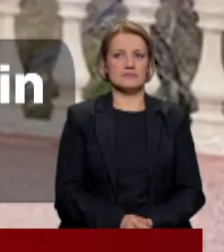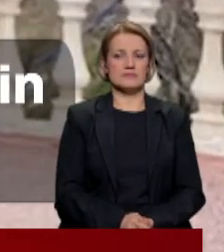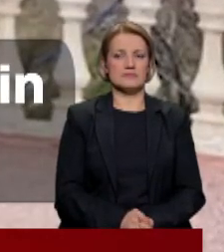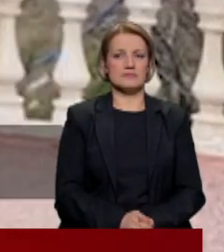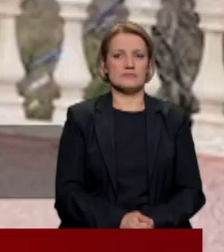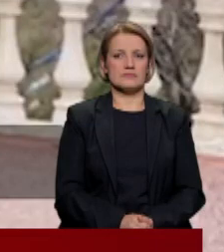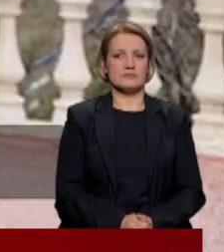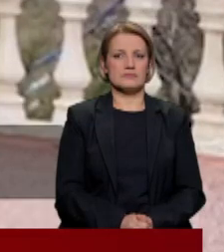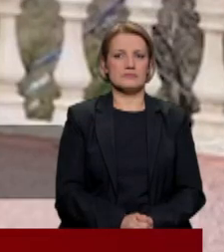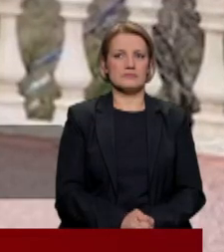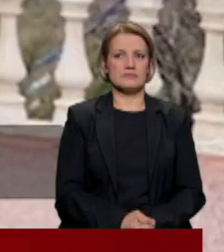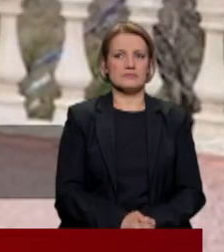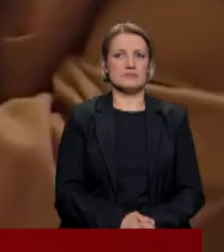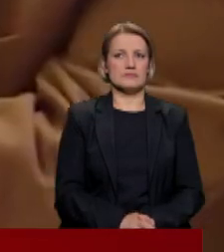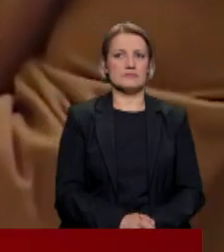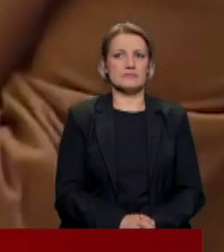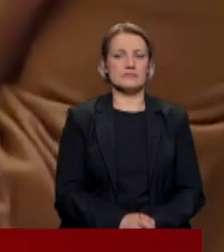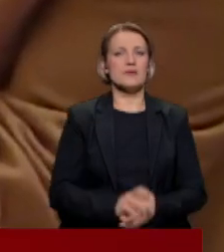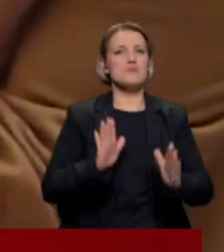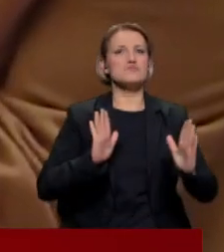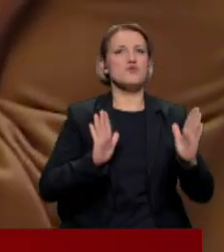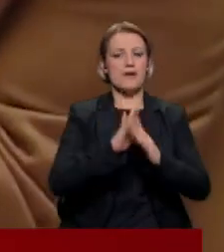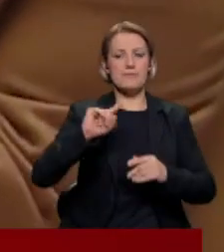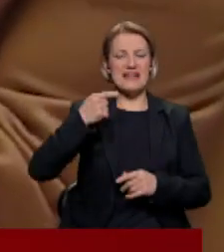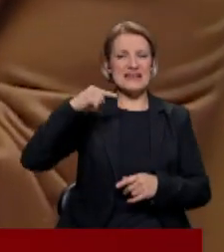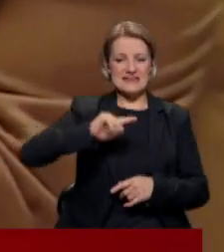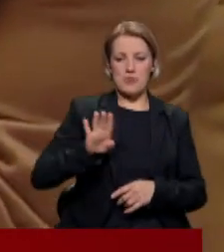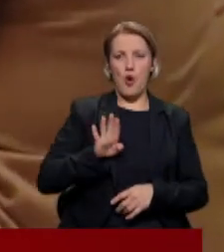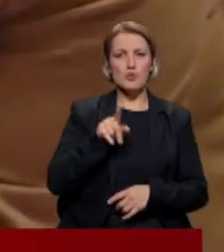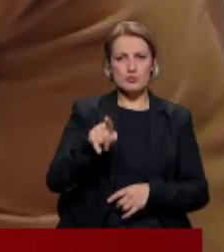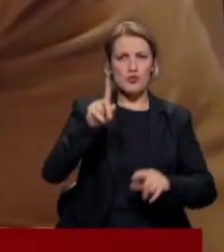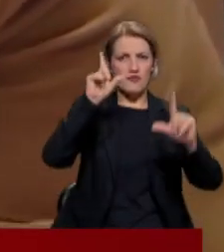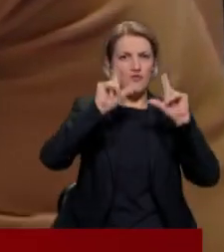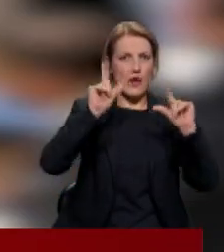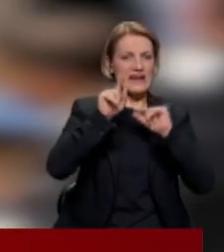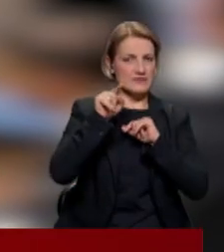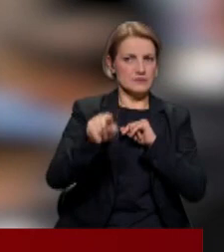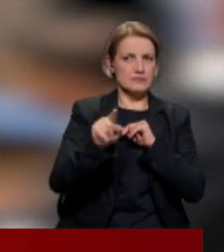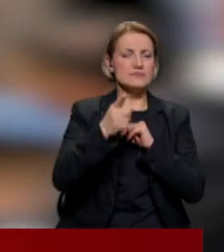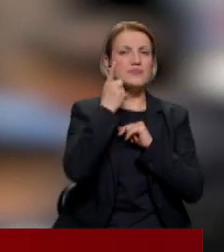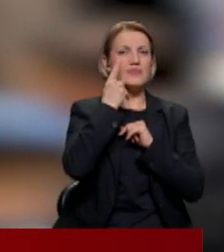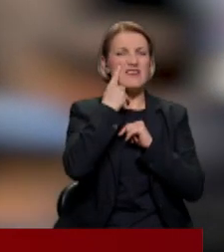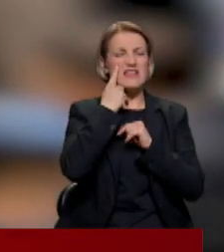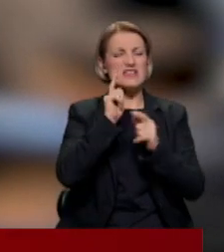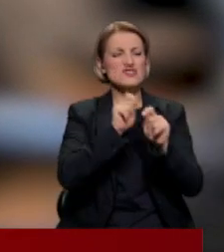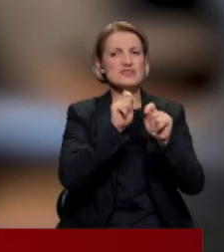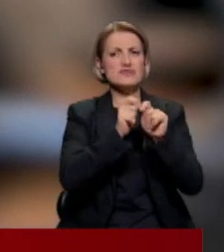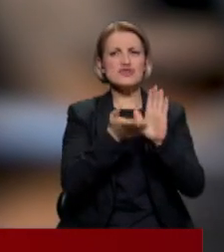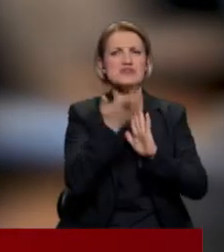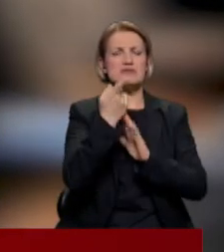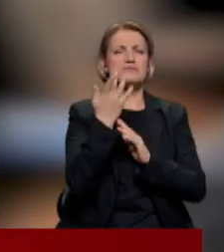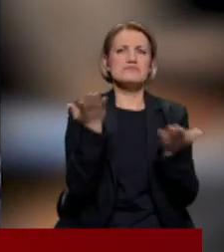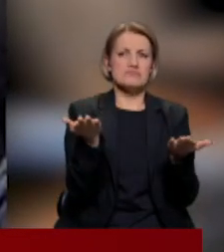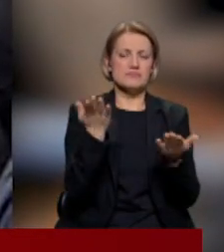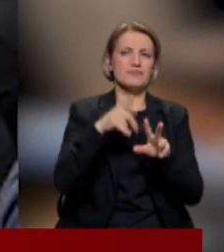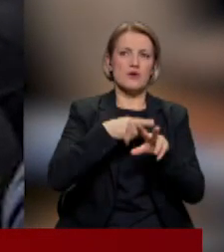Erzurum'da esnaftı da bizim mi haberimiz yok? Muhalefet Binali Yıldırım'ın oğlunun bu fotoğraf karesini devletin çivisi çıktı diye